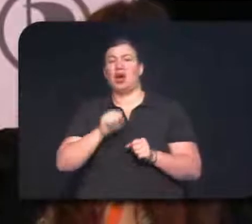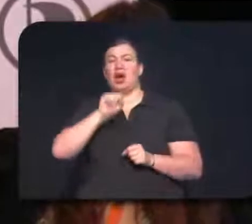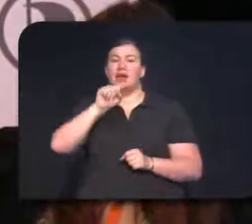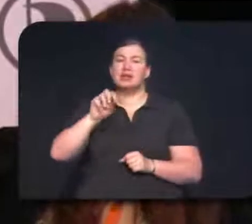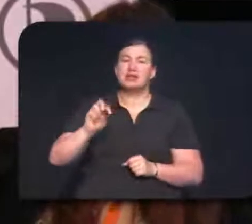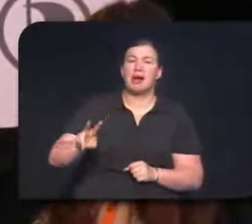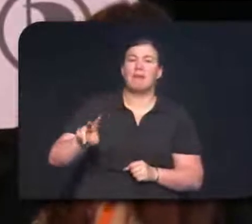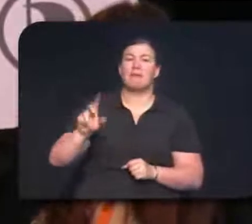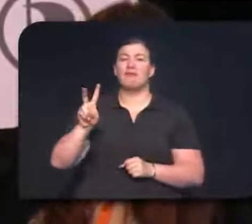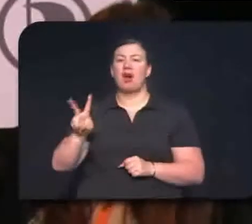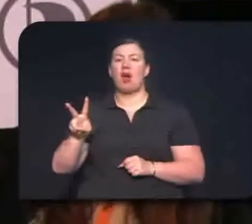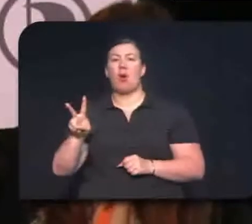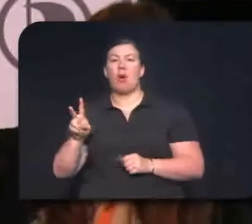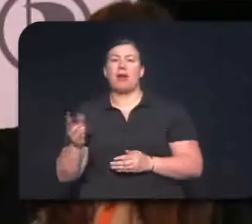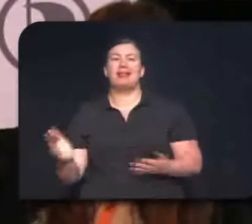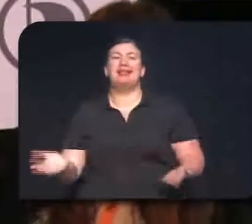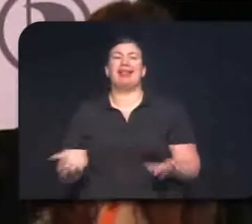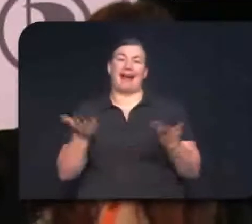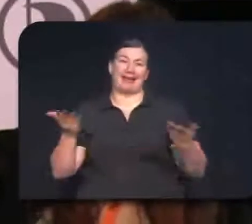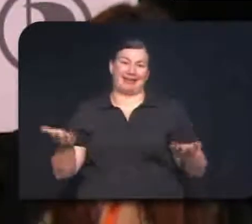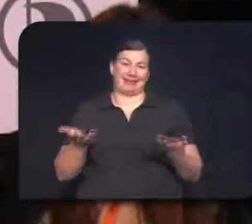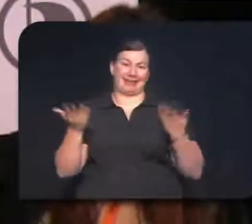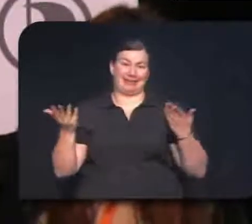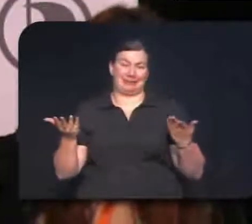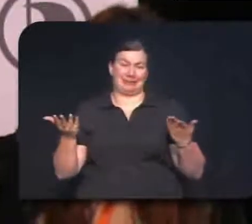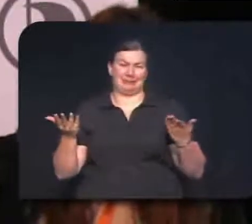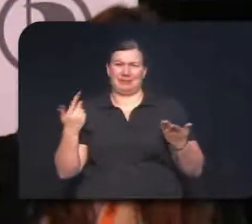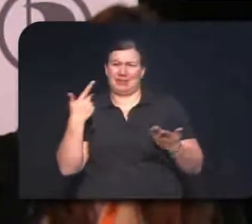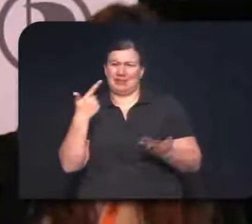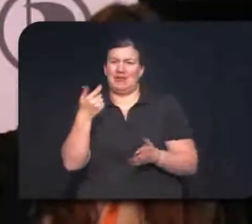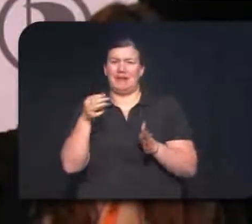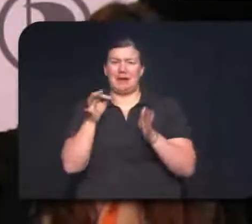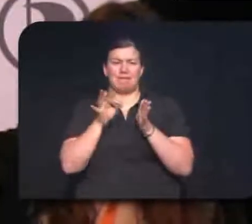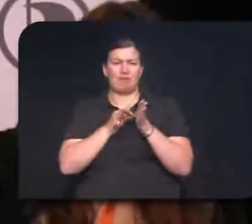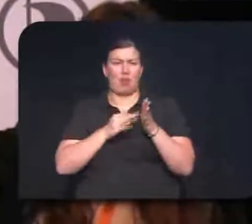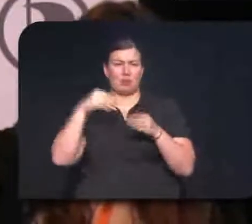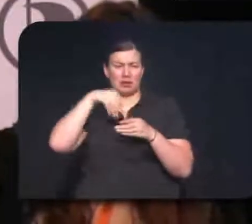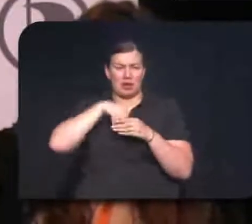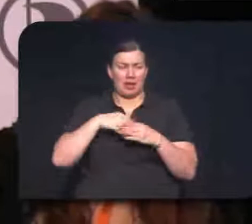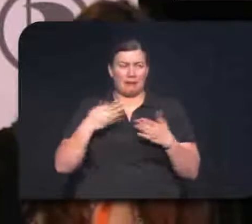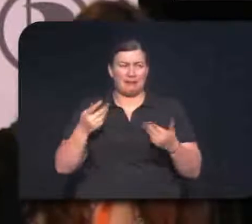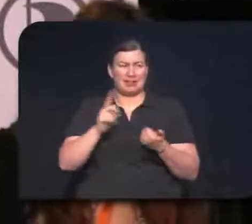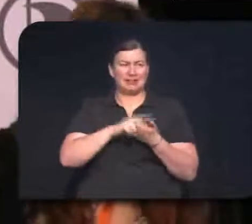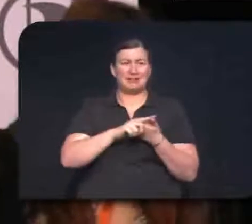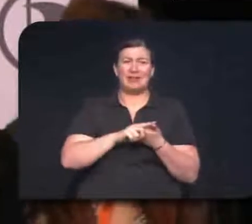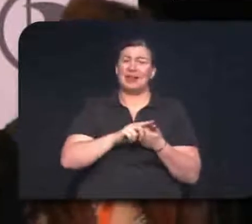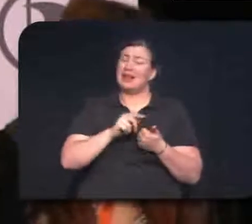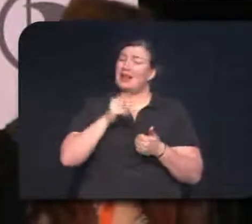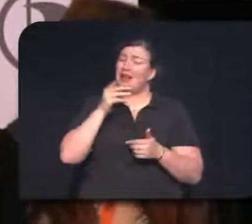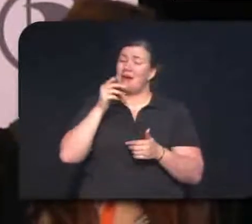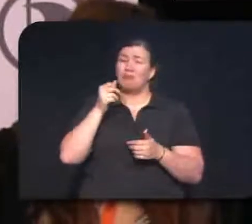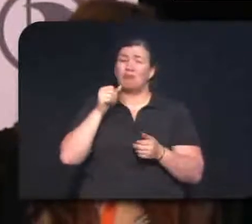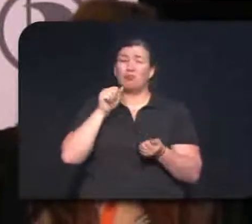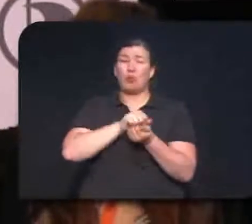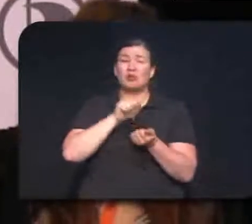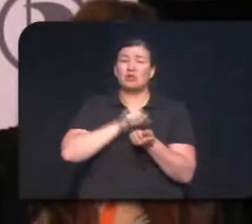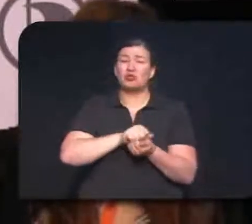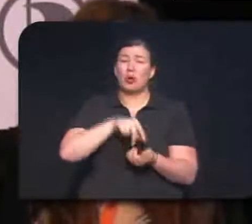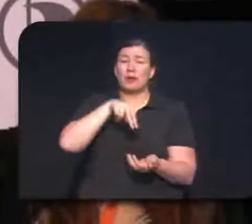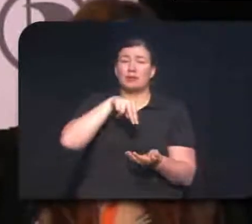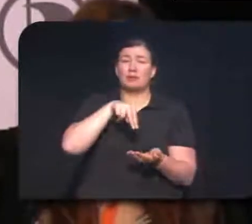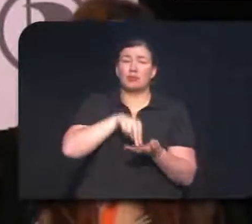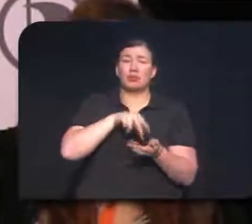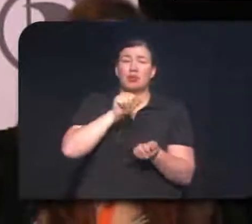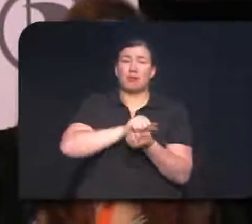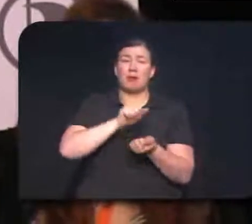dieser SMV Leid hat zwei Aspekte zum einen hat sie ausschließlich Positionspapiere und Stellungnahme und Eingaben